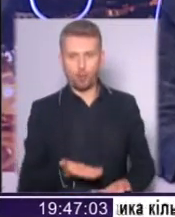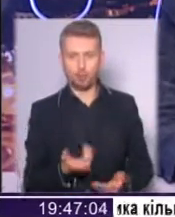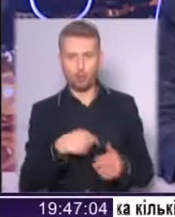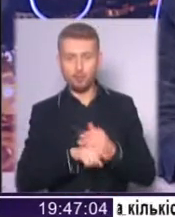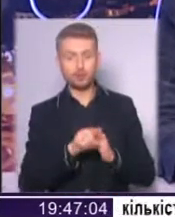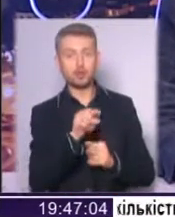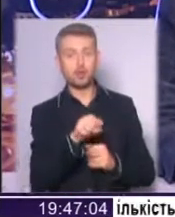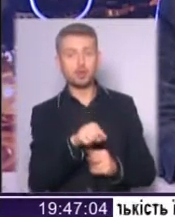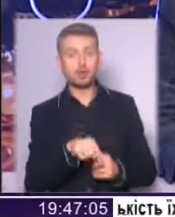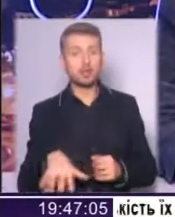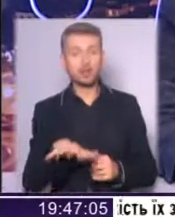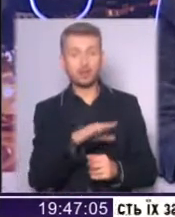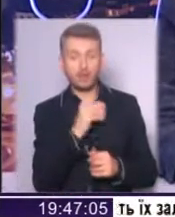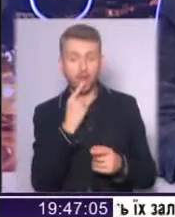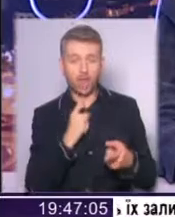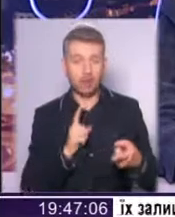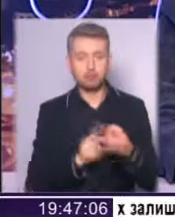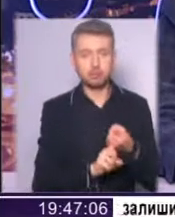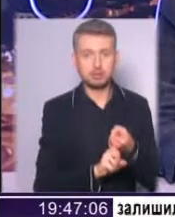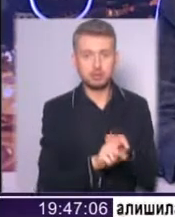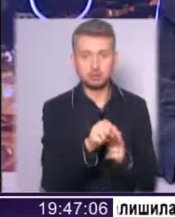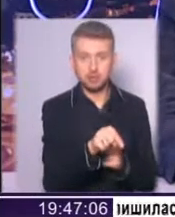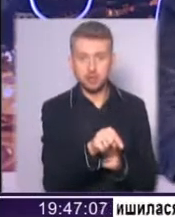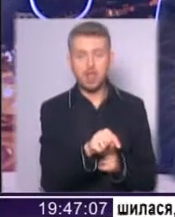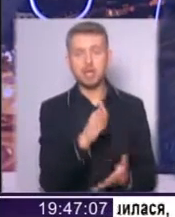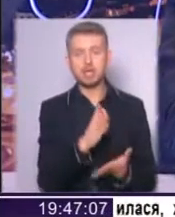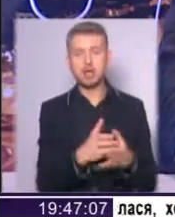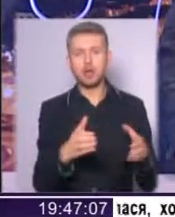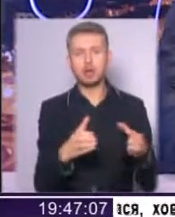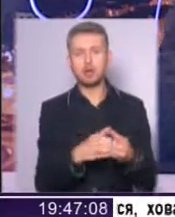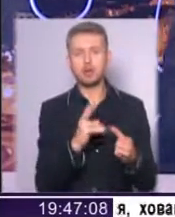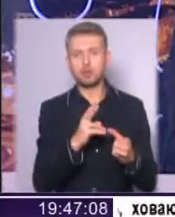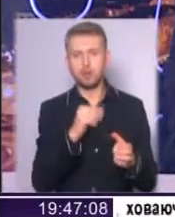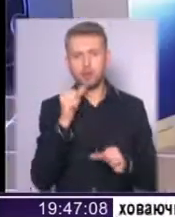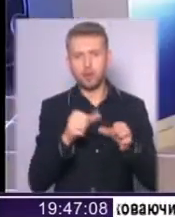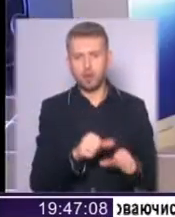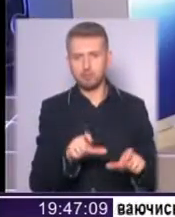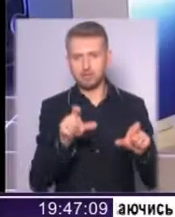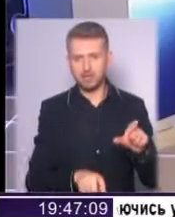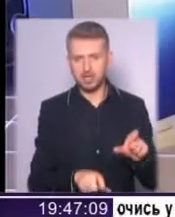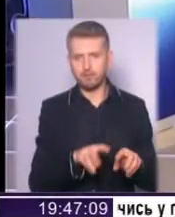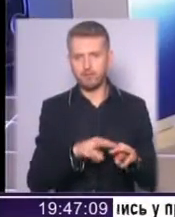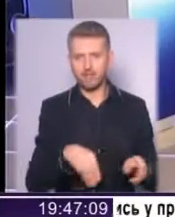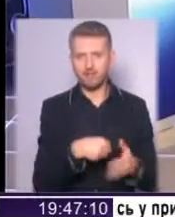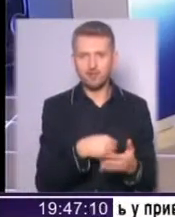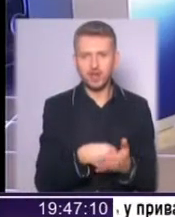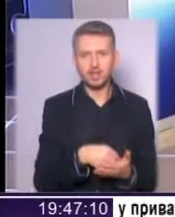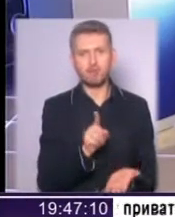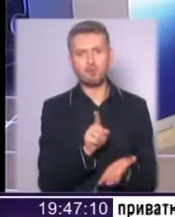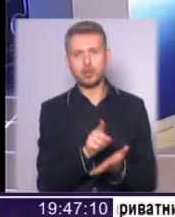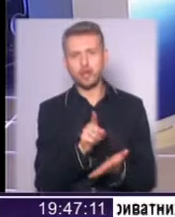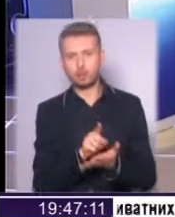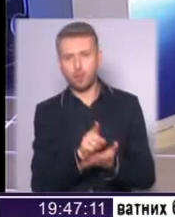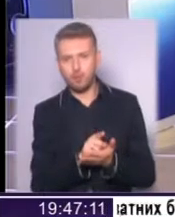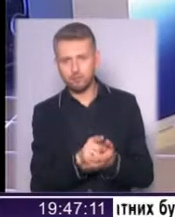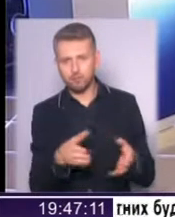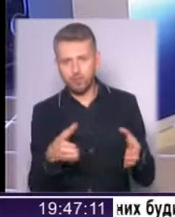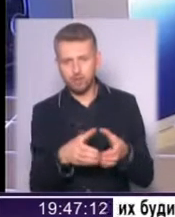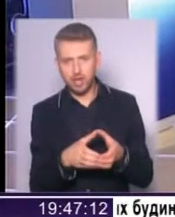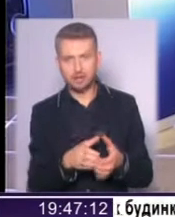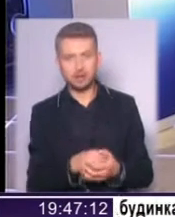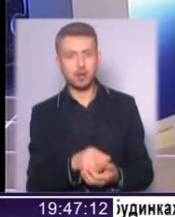виявили, статті видатків абсолютно смішні, які просто витягують мільйони і мільярди з українського бюджету. І тому українці ніколи